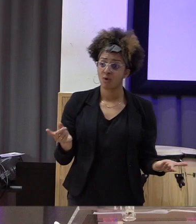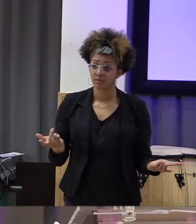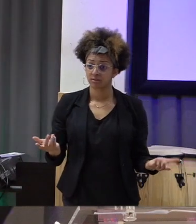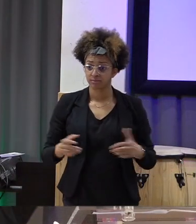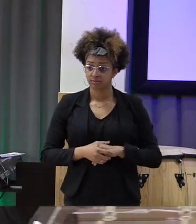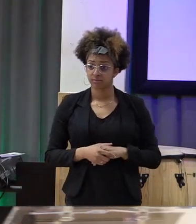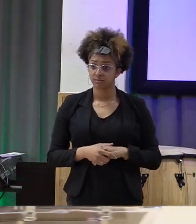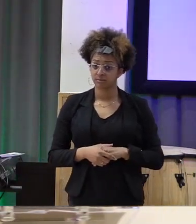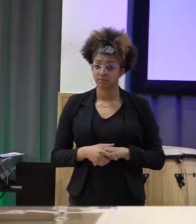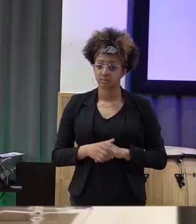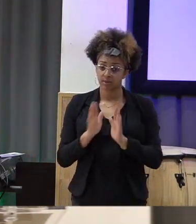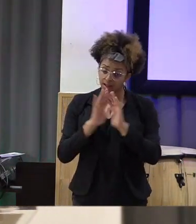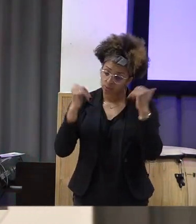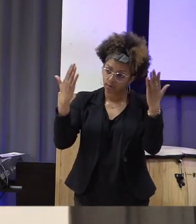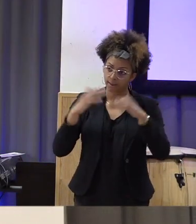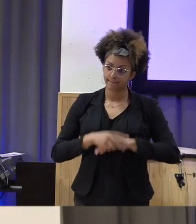Alléluia.